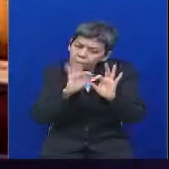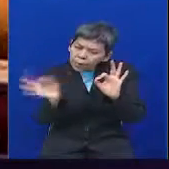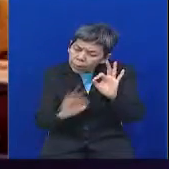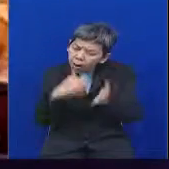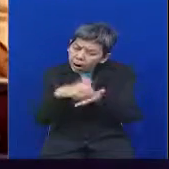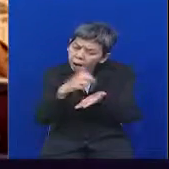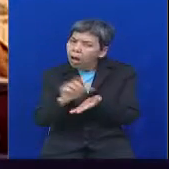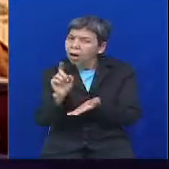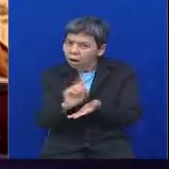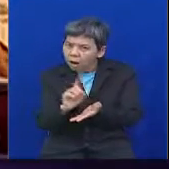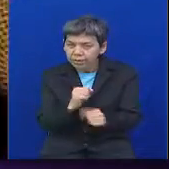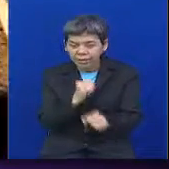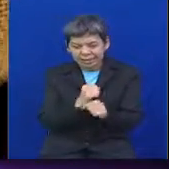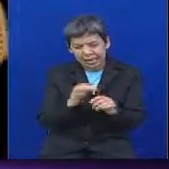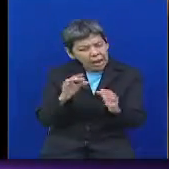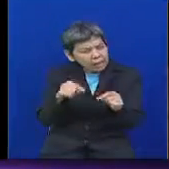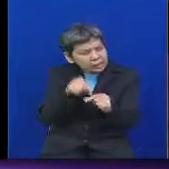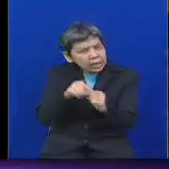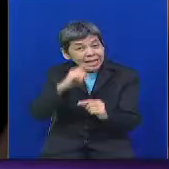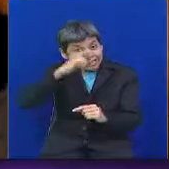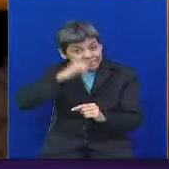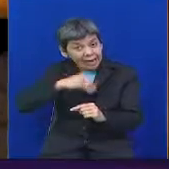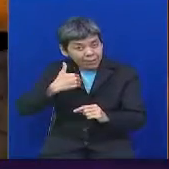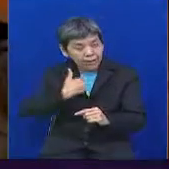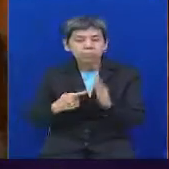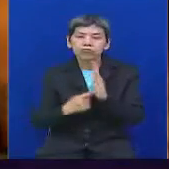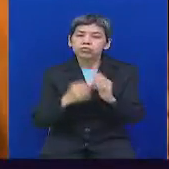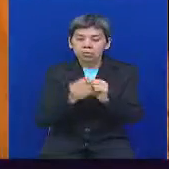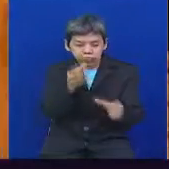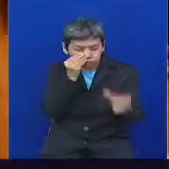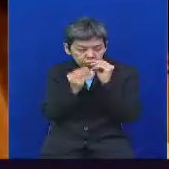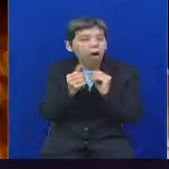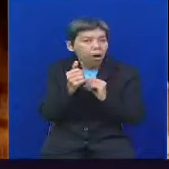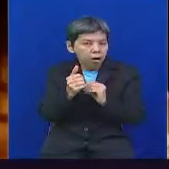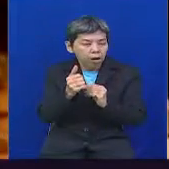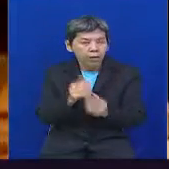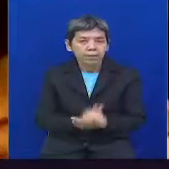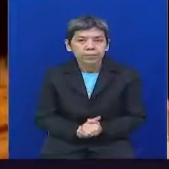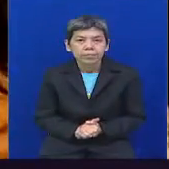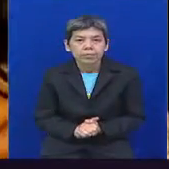ล่าเรื่องและแก่นของภาพยนตร์นอกกระแสในประเทศไทยเพื่อเป็นประโยชน์แก่การศึกษาอีกด้วย